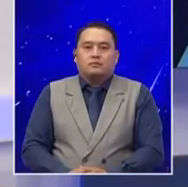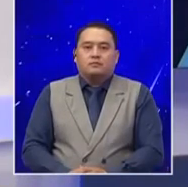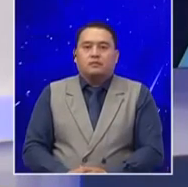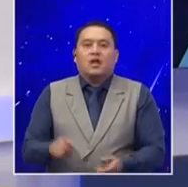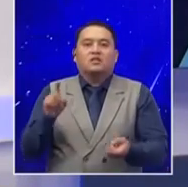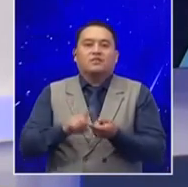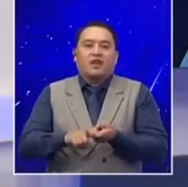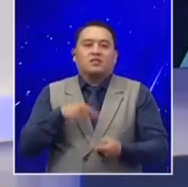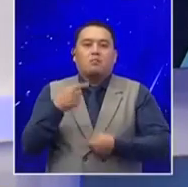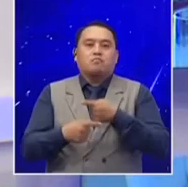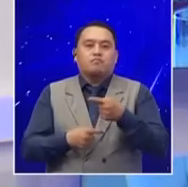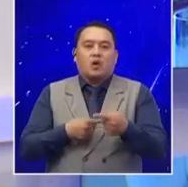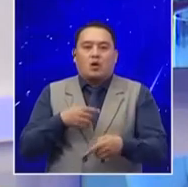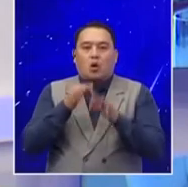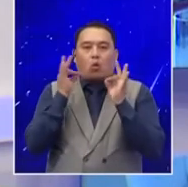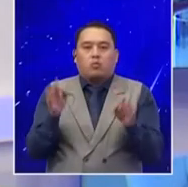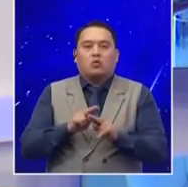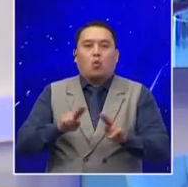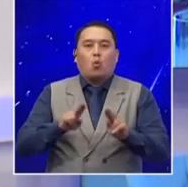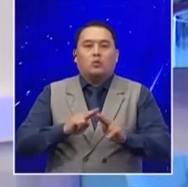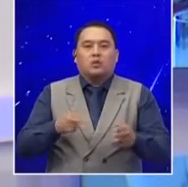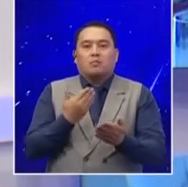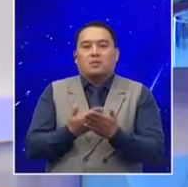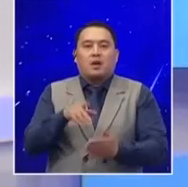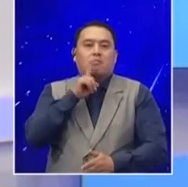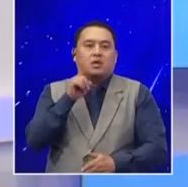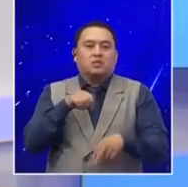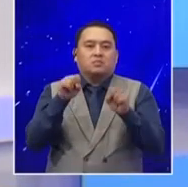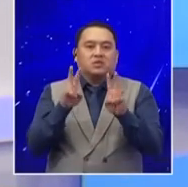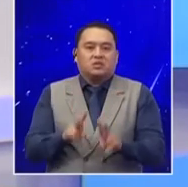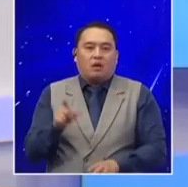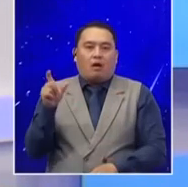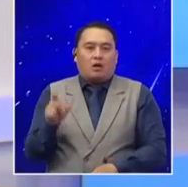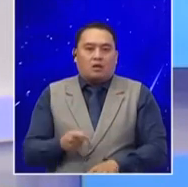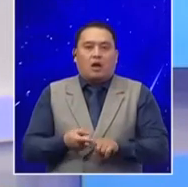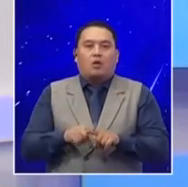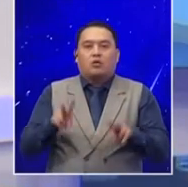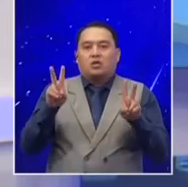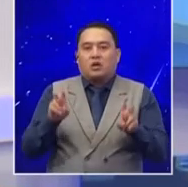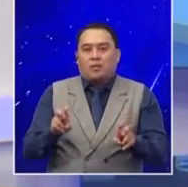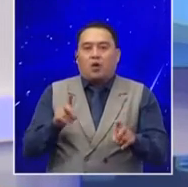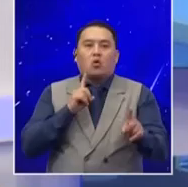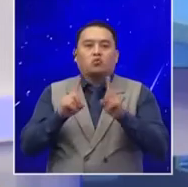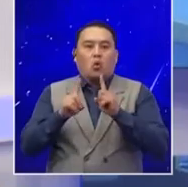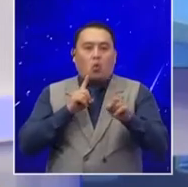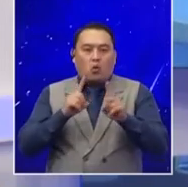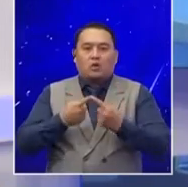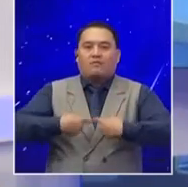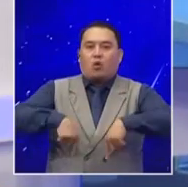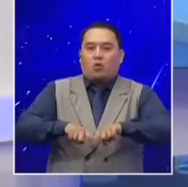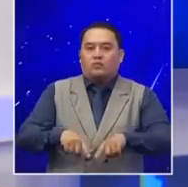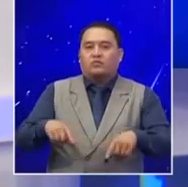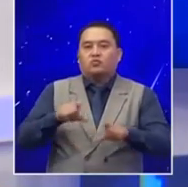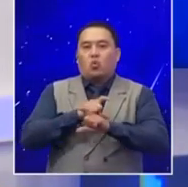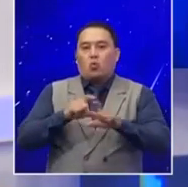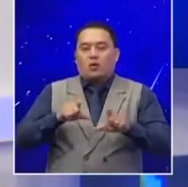Связь поколений. Путь опытного учителя – пример для молодых специалистов. Это стало главной темой круглого стола,